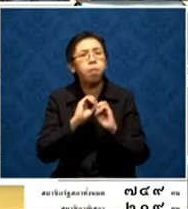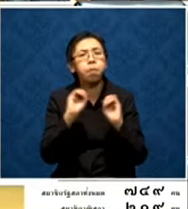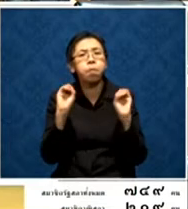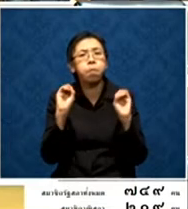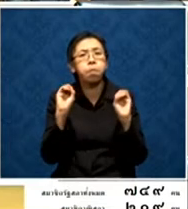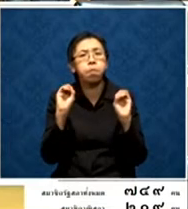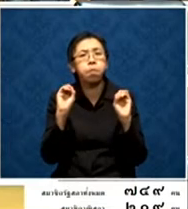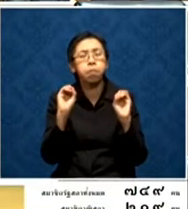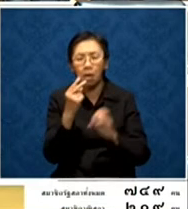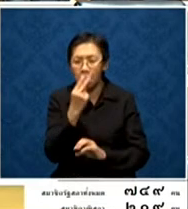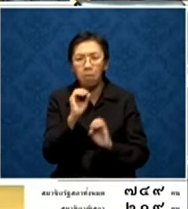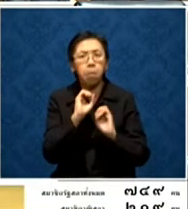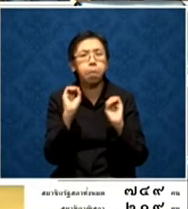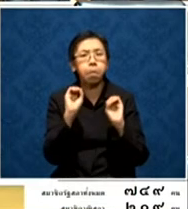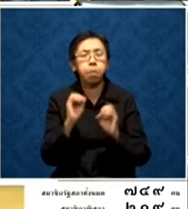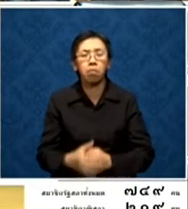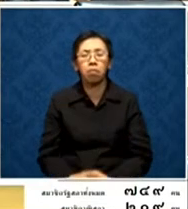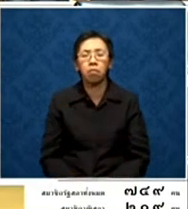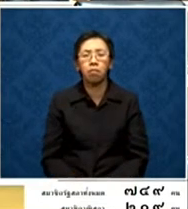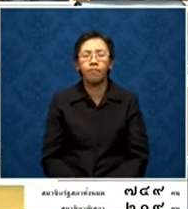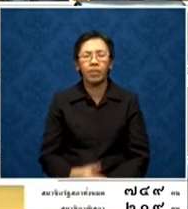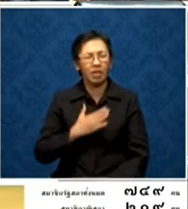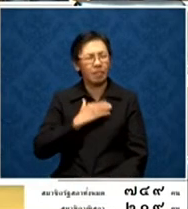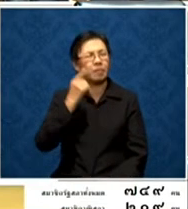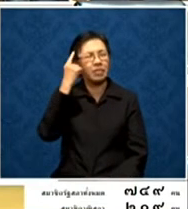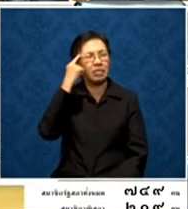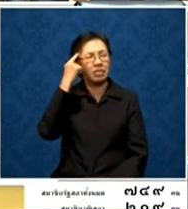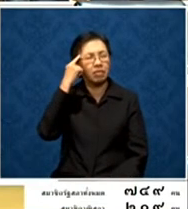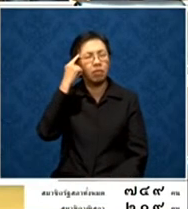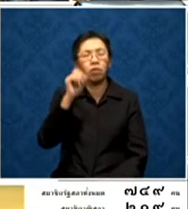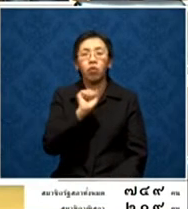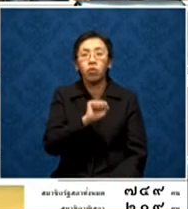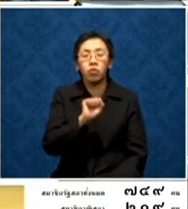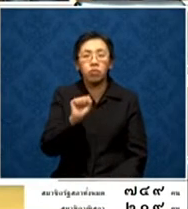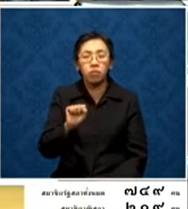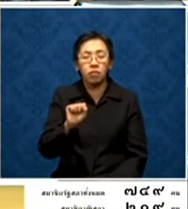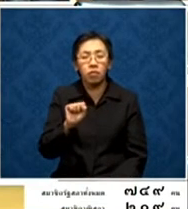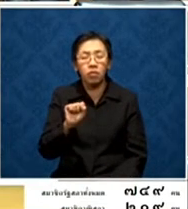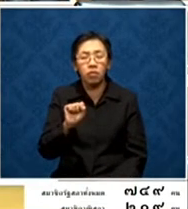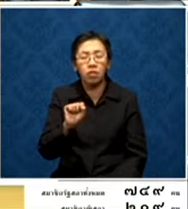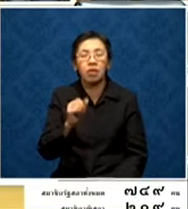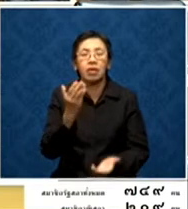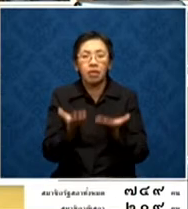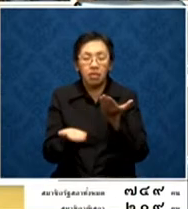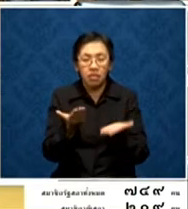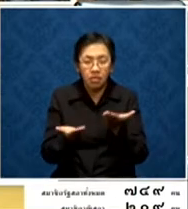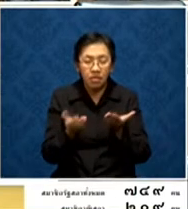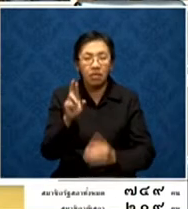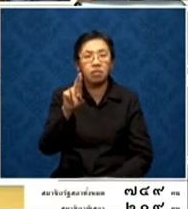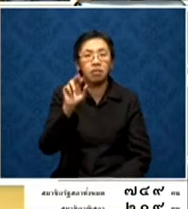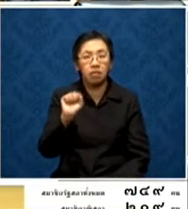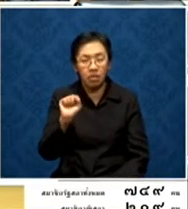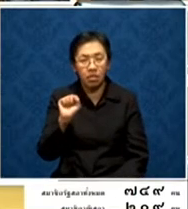จากชุดที่แล้วมั้ยฮะ โอ้ถือว่าค่อนข้างแตกต่างนะครับเพราะ